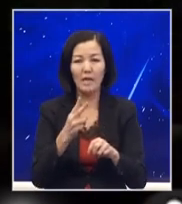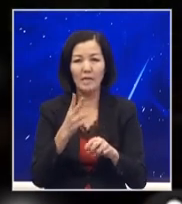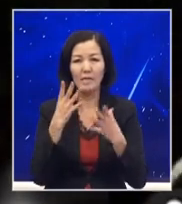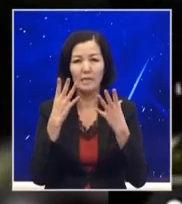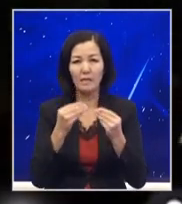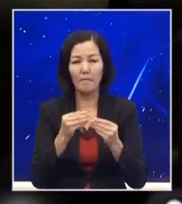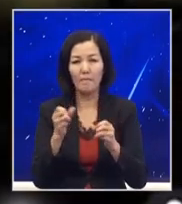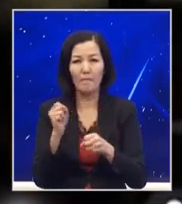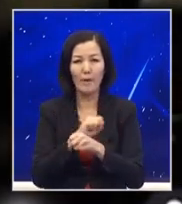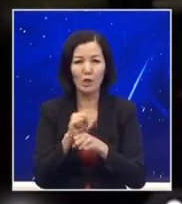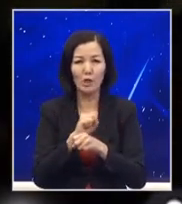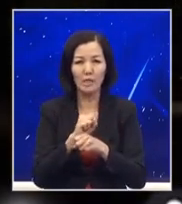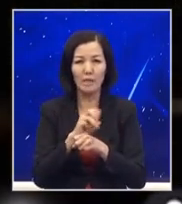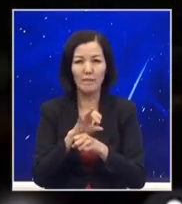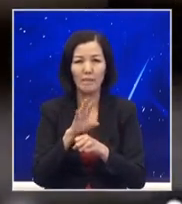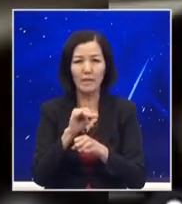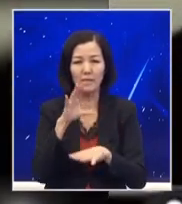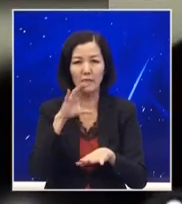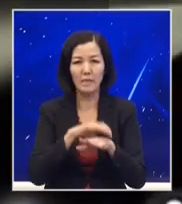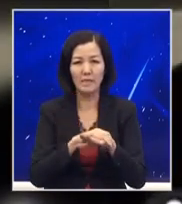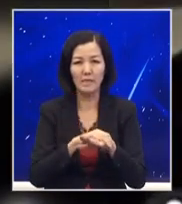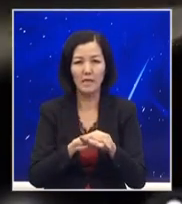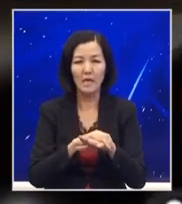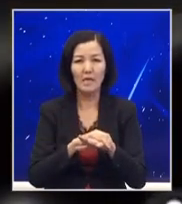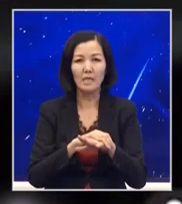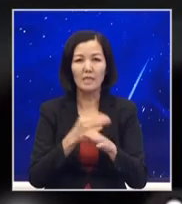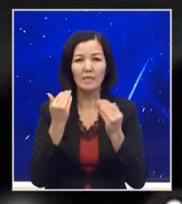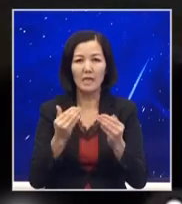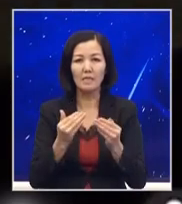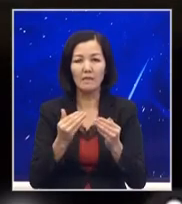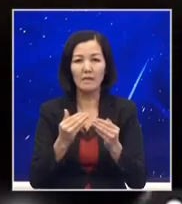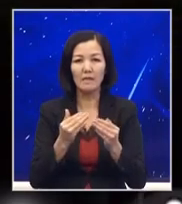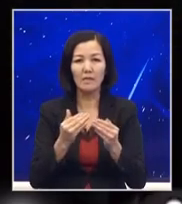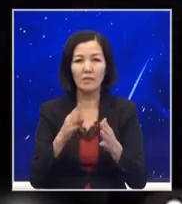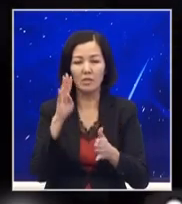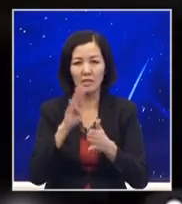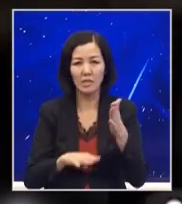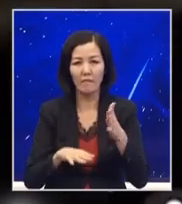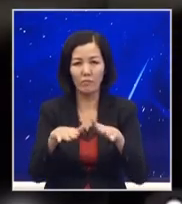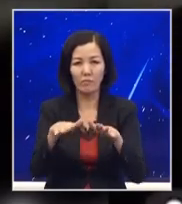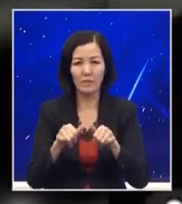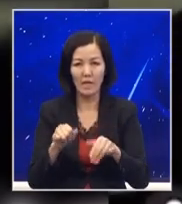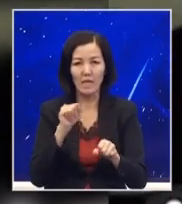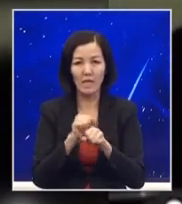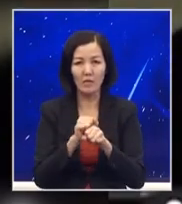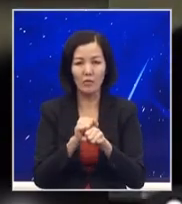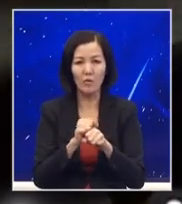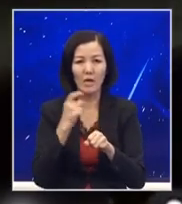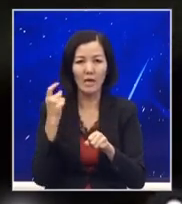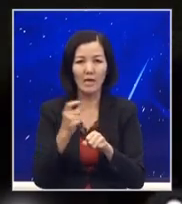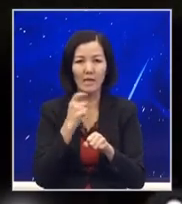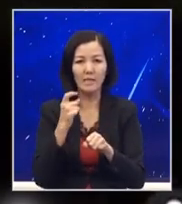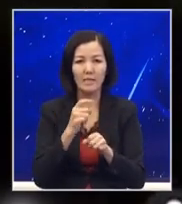как машина марки «Мерседес» была обнаружена. Транспортное средство водворили на штрафную стоянку. На владельца